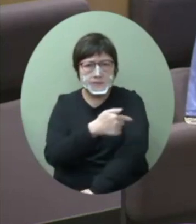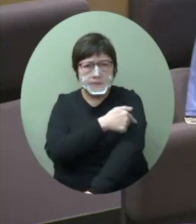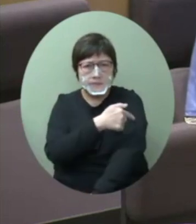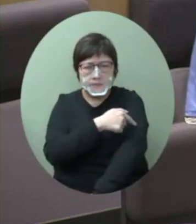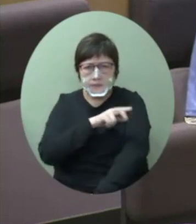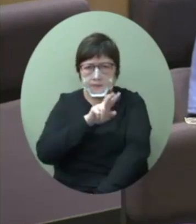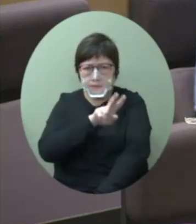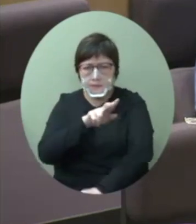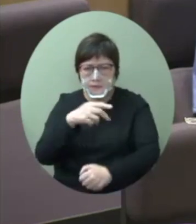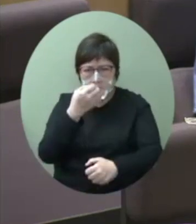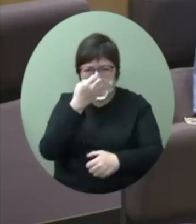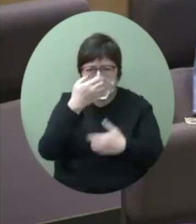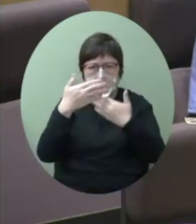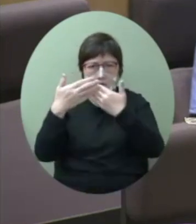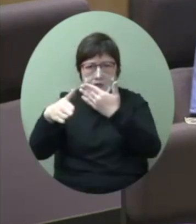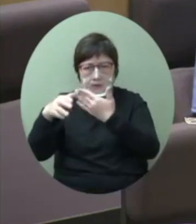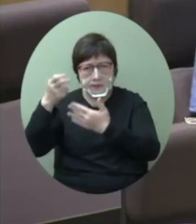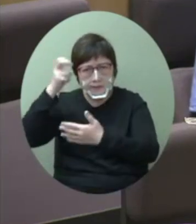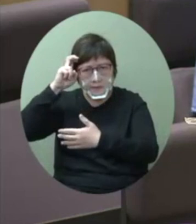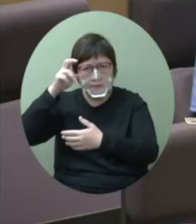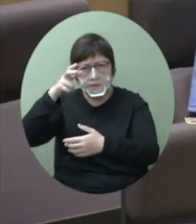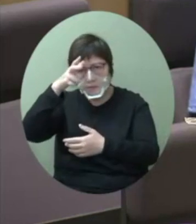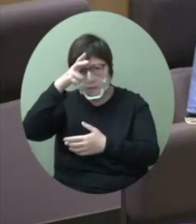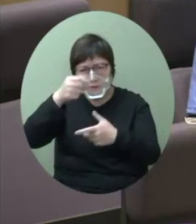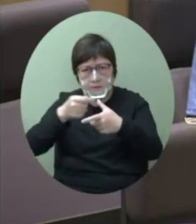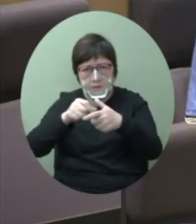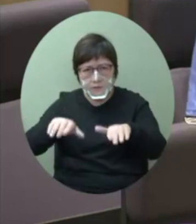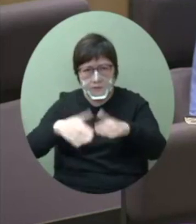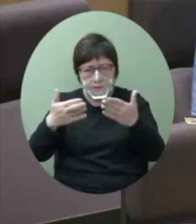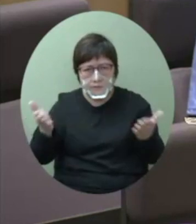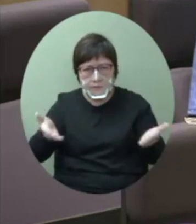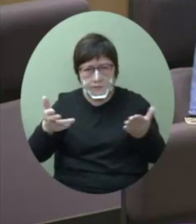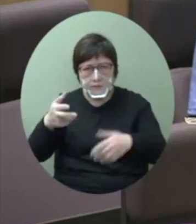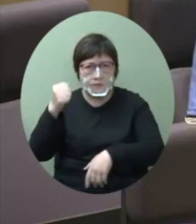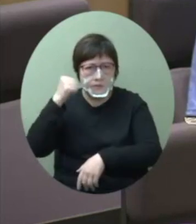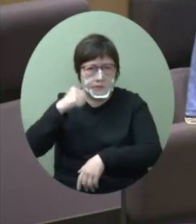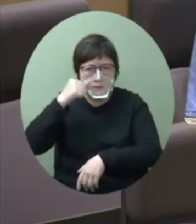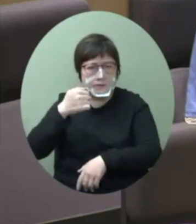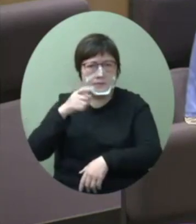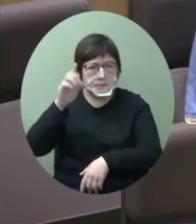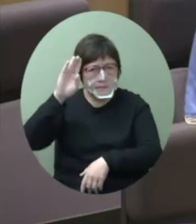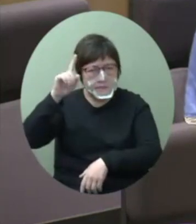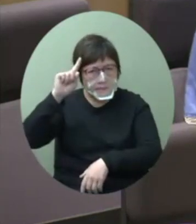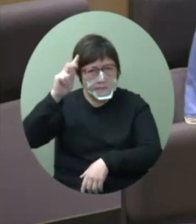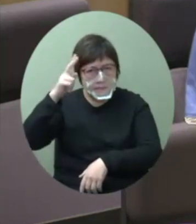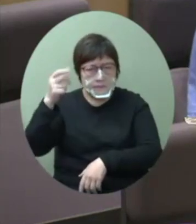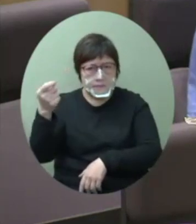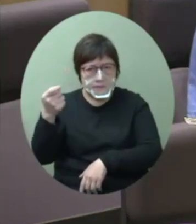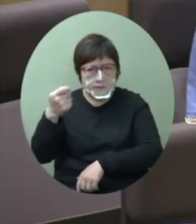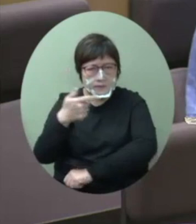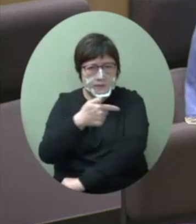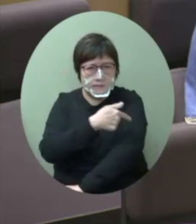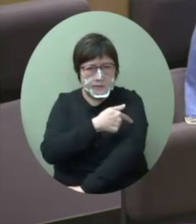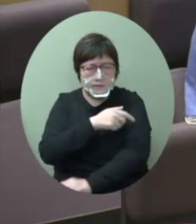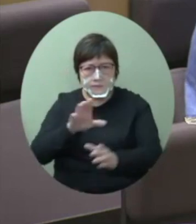考本地和海外研究呢，政府會不會公開呼籲長者下一輪呢，即接下來這幾天呢，就盡可能接種